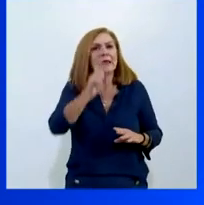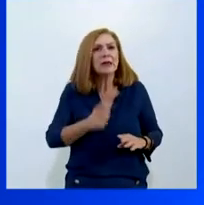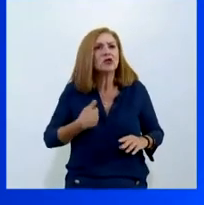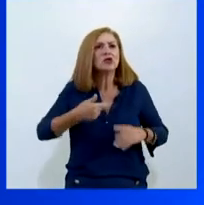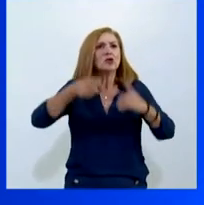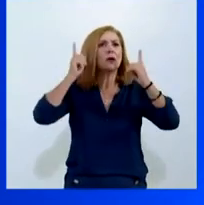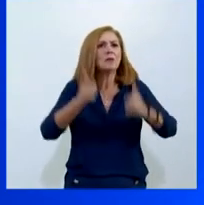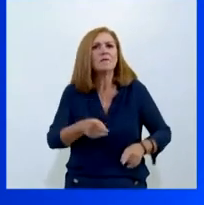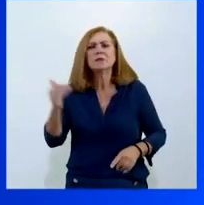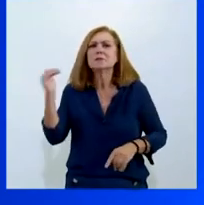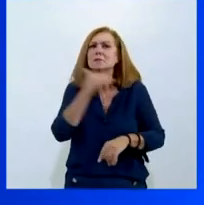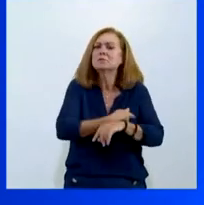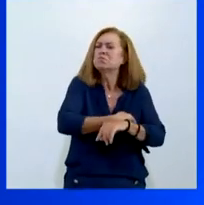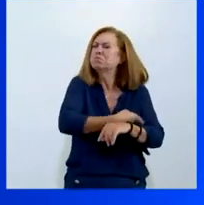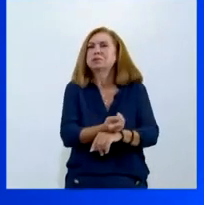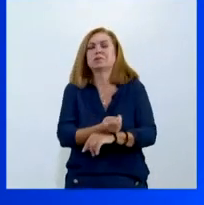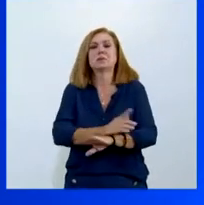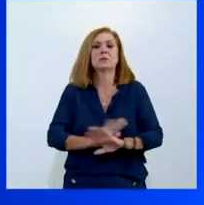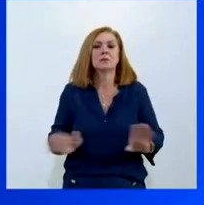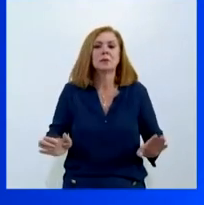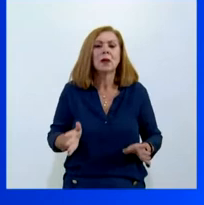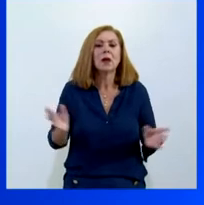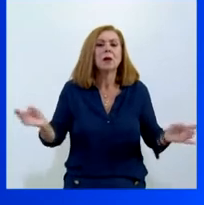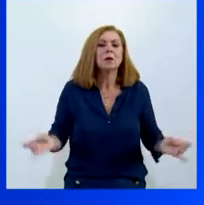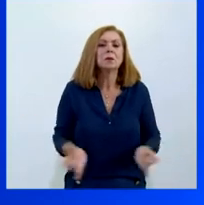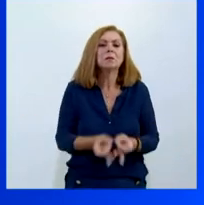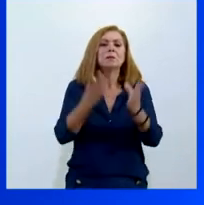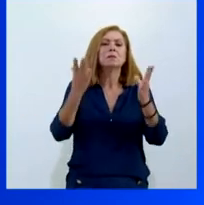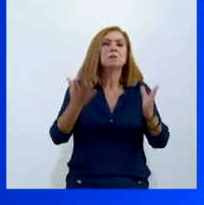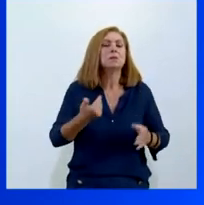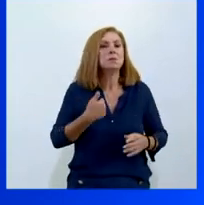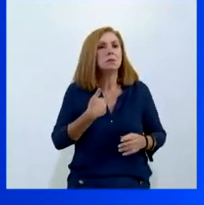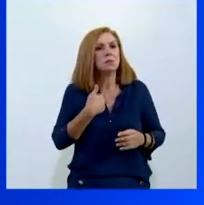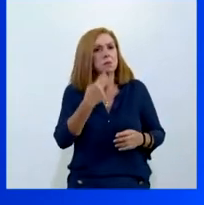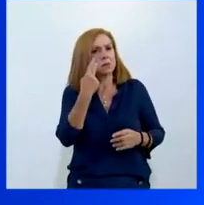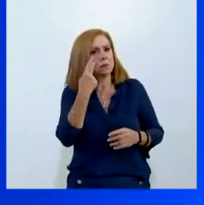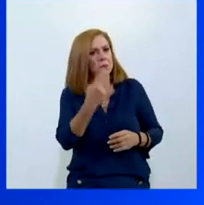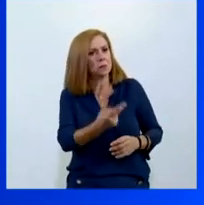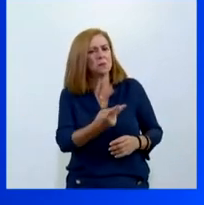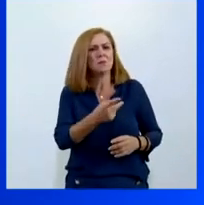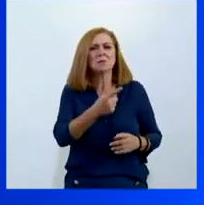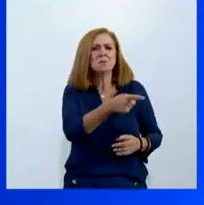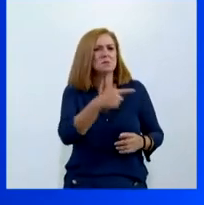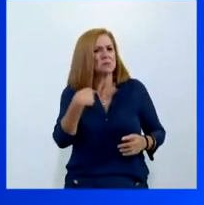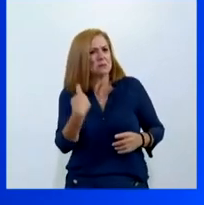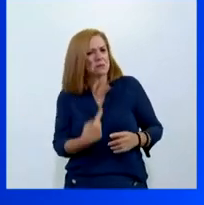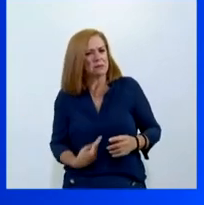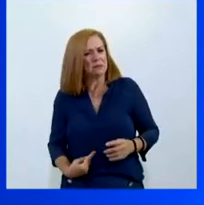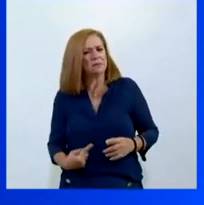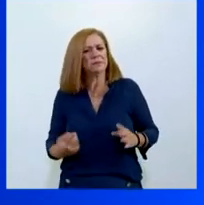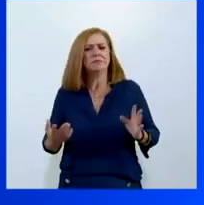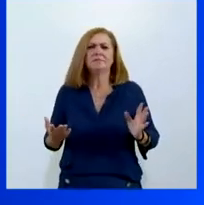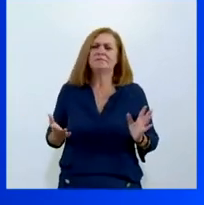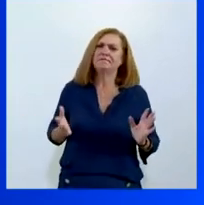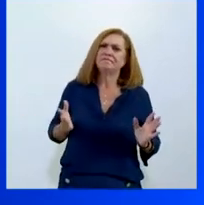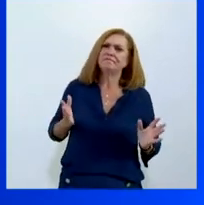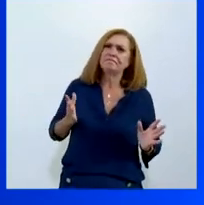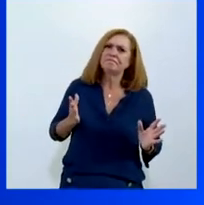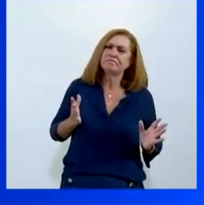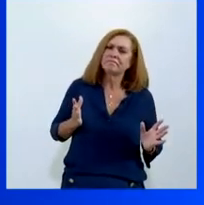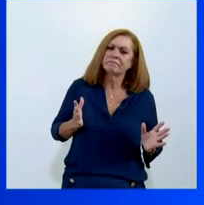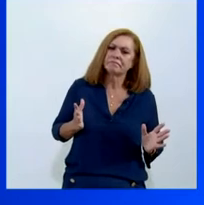και ακαριαία. Εάν κρίνω ότι κάποια συμπεριφορά